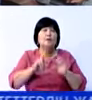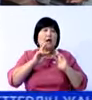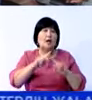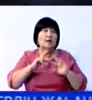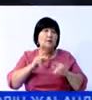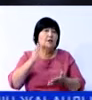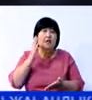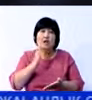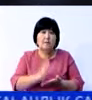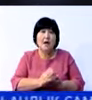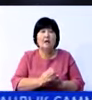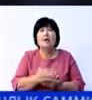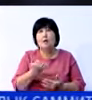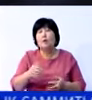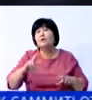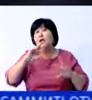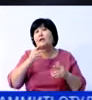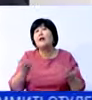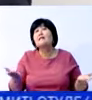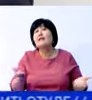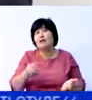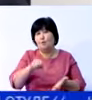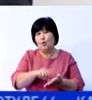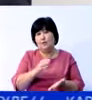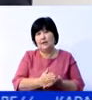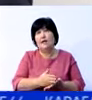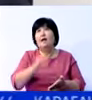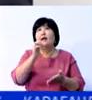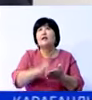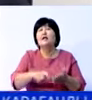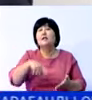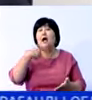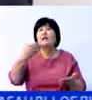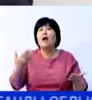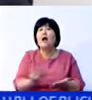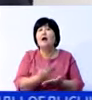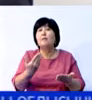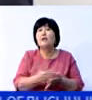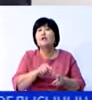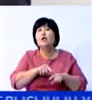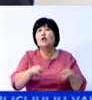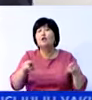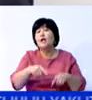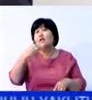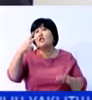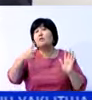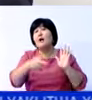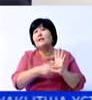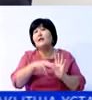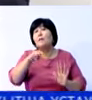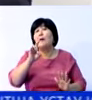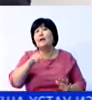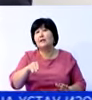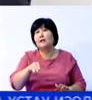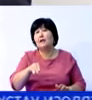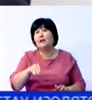бар. Осындай кемшіліктер неге болып жатыр? Негізгі айтып отырған жаңа ақпараттық жүйеміз 28-де, мартта